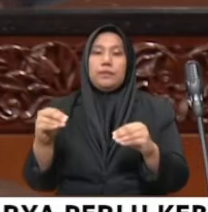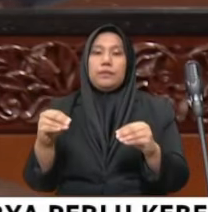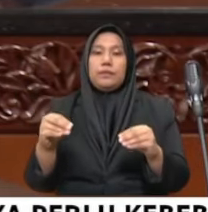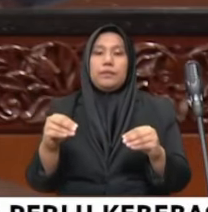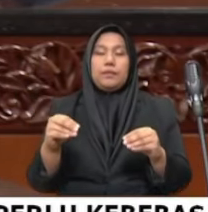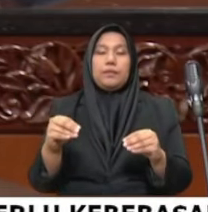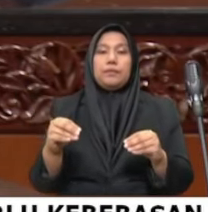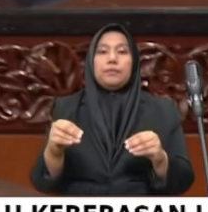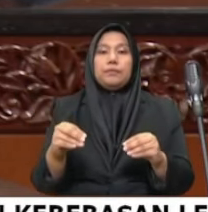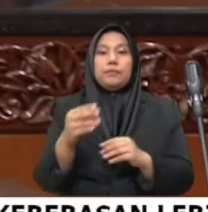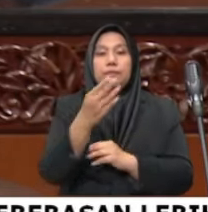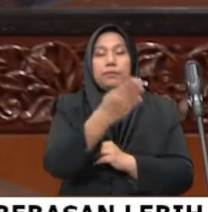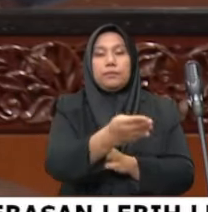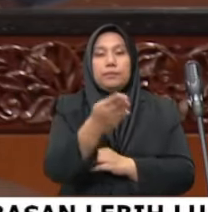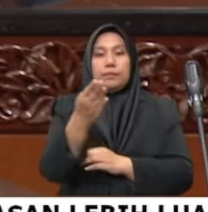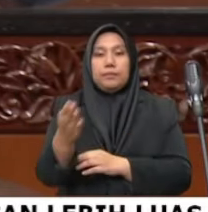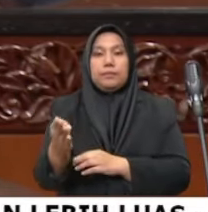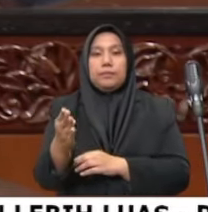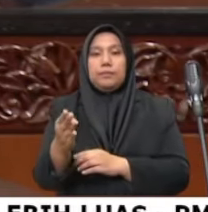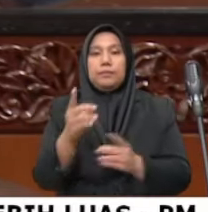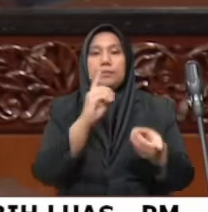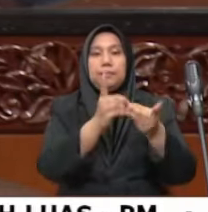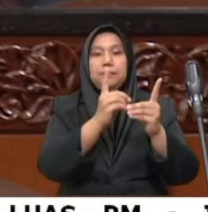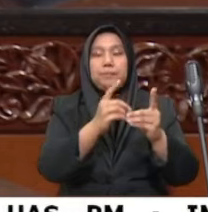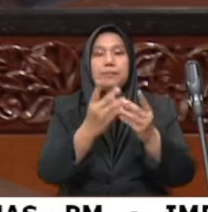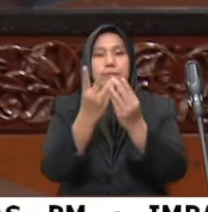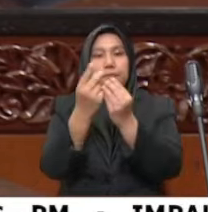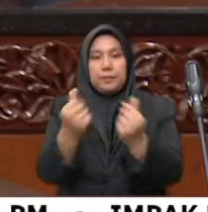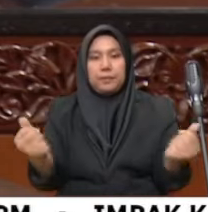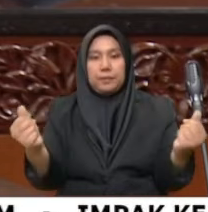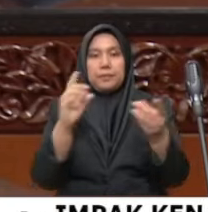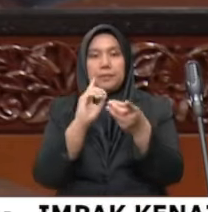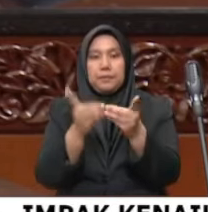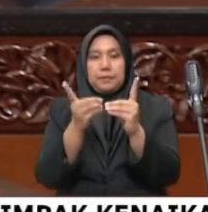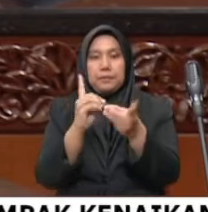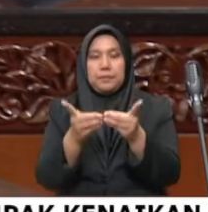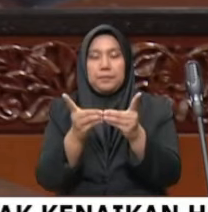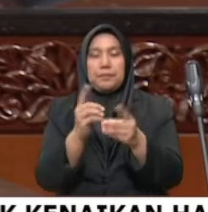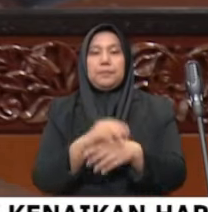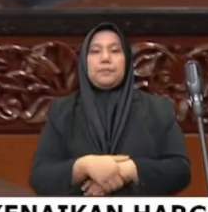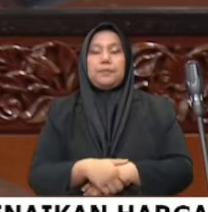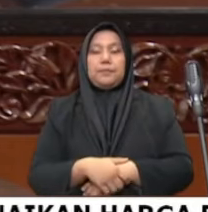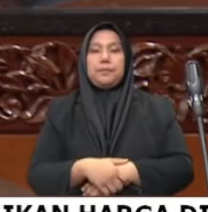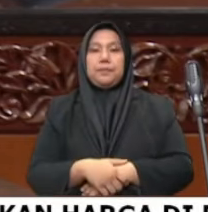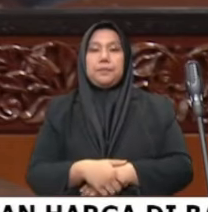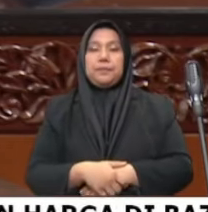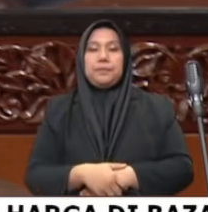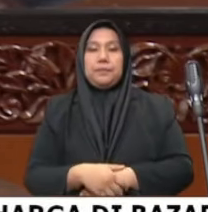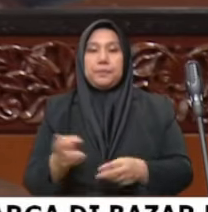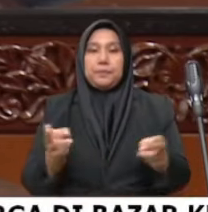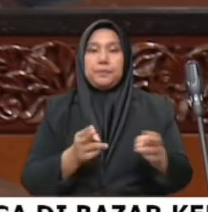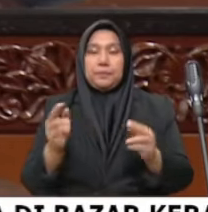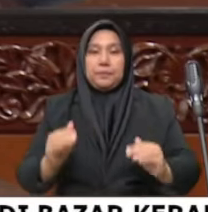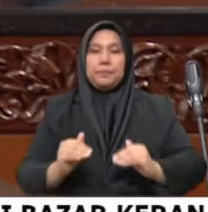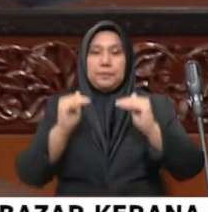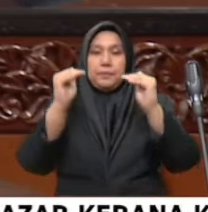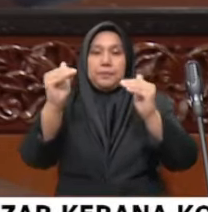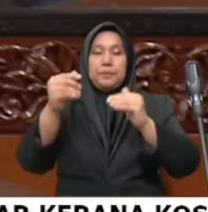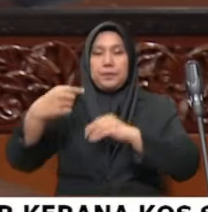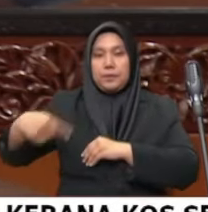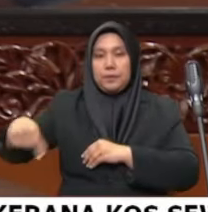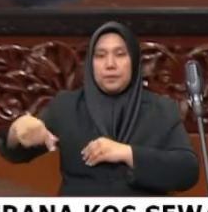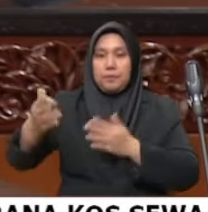produk digital dan penyelesaian digital. Manakala dalam usaha meningkatkan kualiti